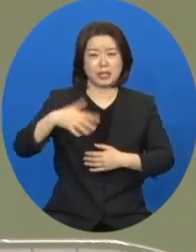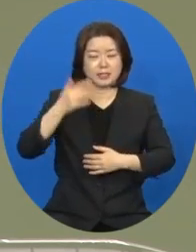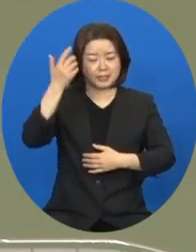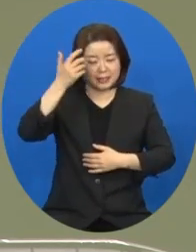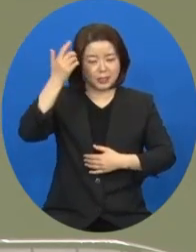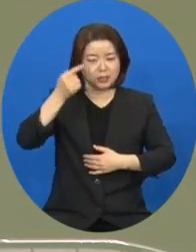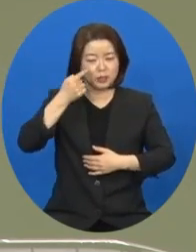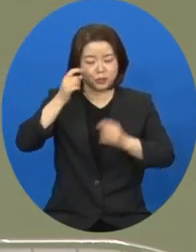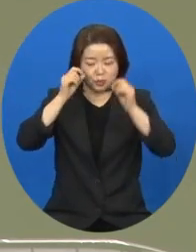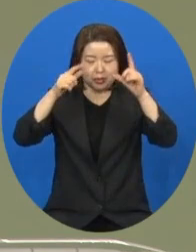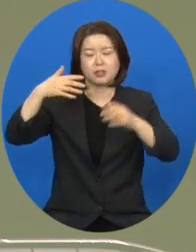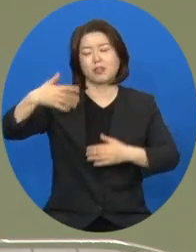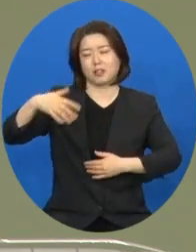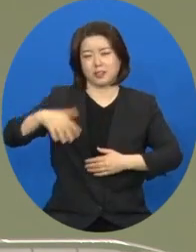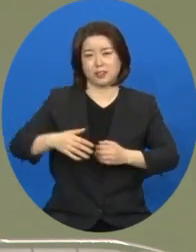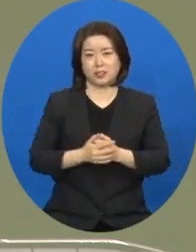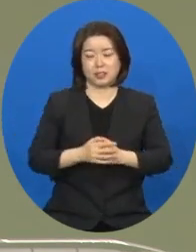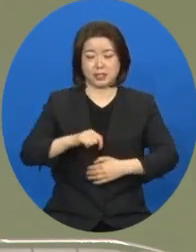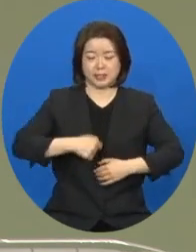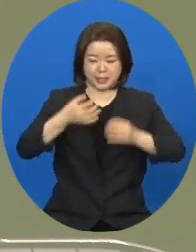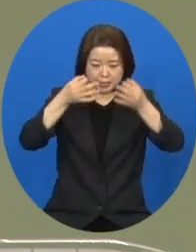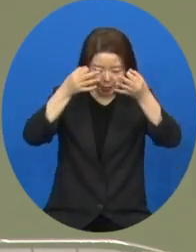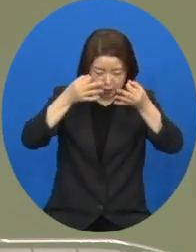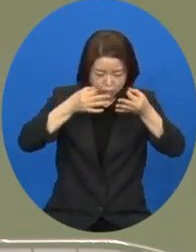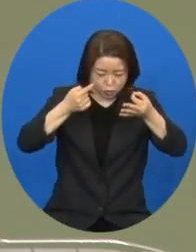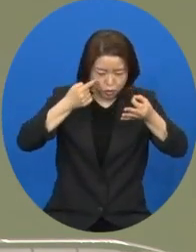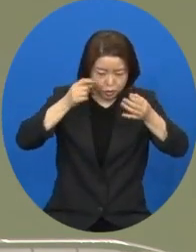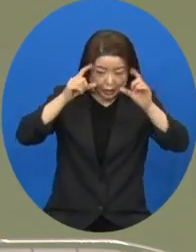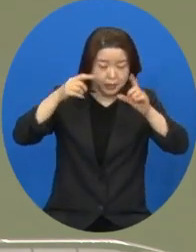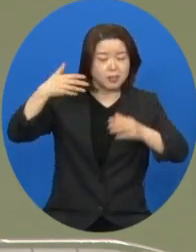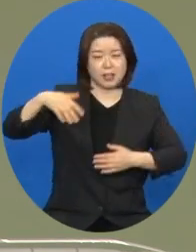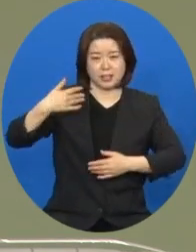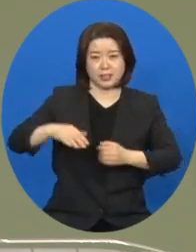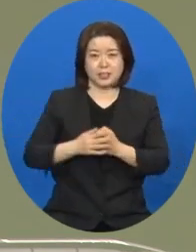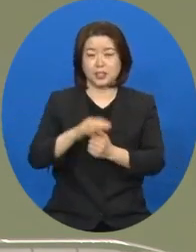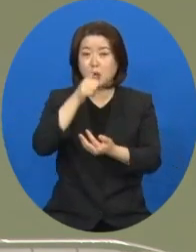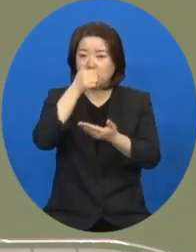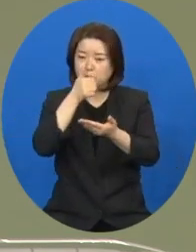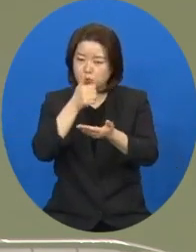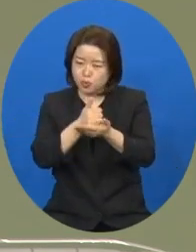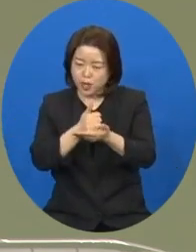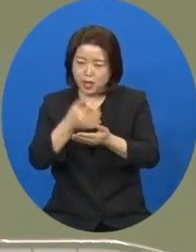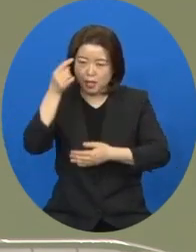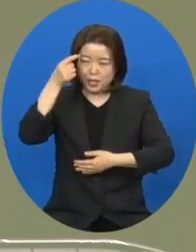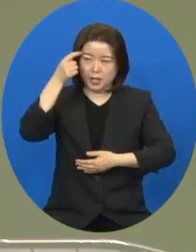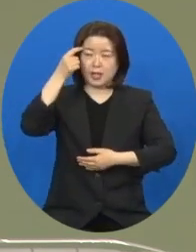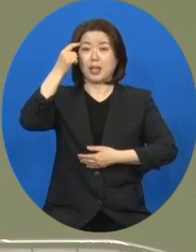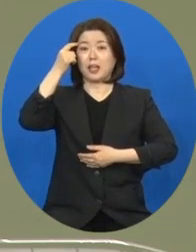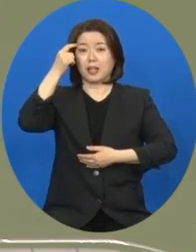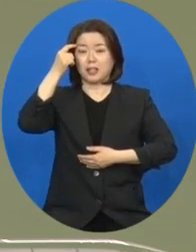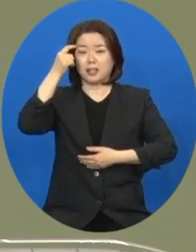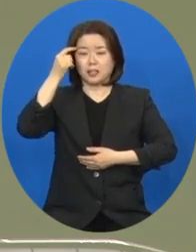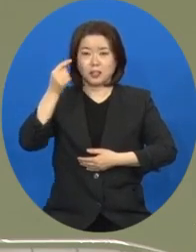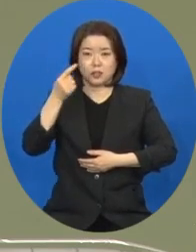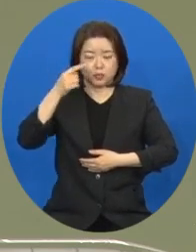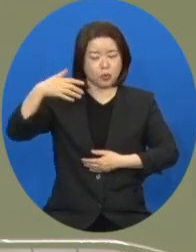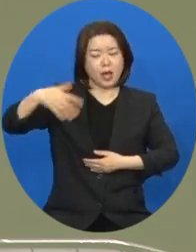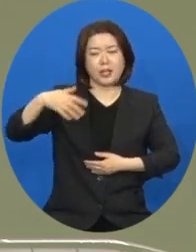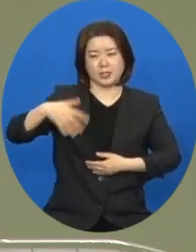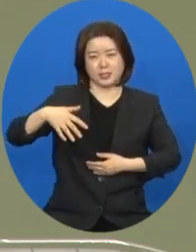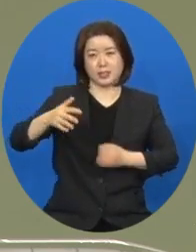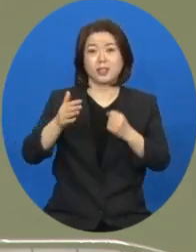않아서 그렇습니다. 자기를 보는 눈도 안 뜨였고 그리고 죄를 깨닫는 것도 안 되니까 그런